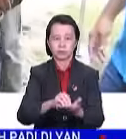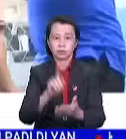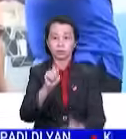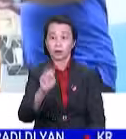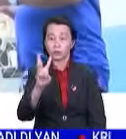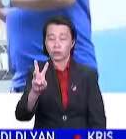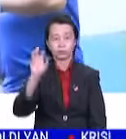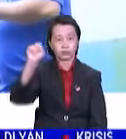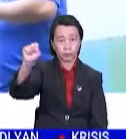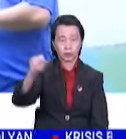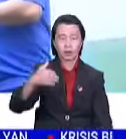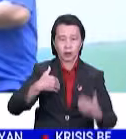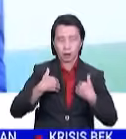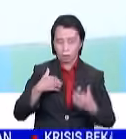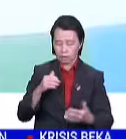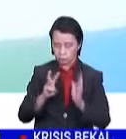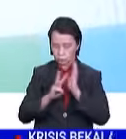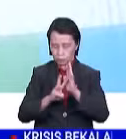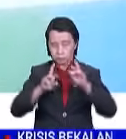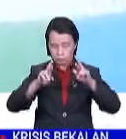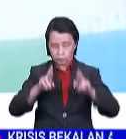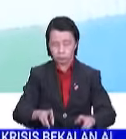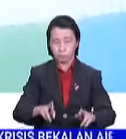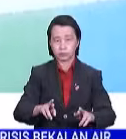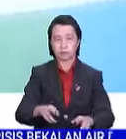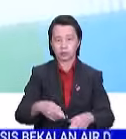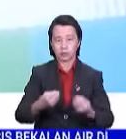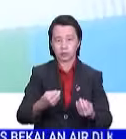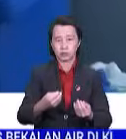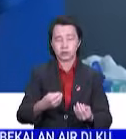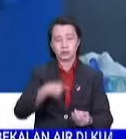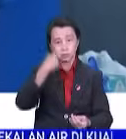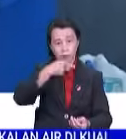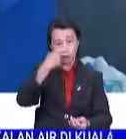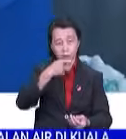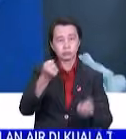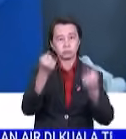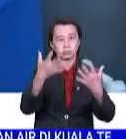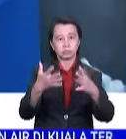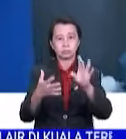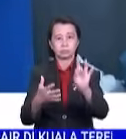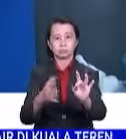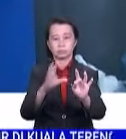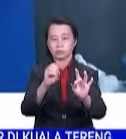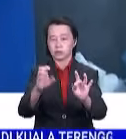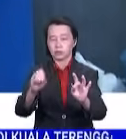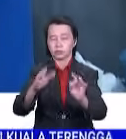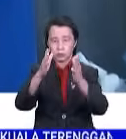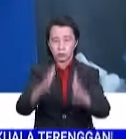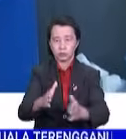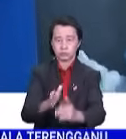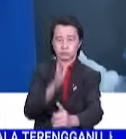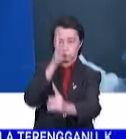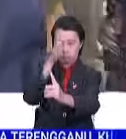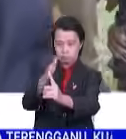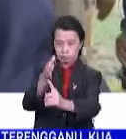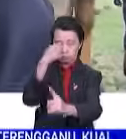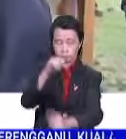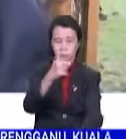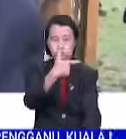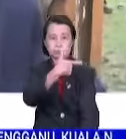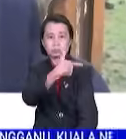Tawau sementara itu add-ons batik khas ane Gan ini pengiran Ame berkata suami 800 penduduk disasarkan untuk